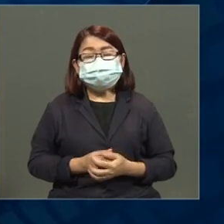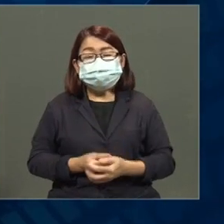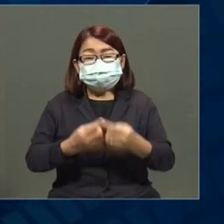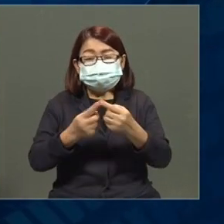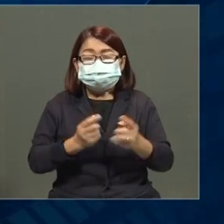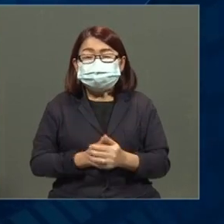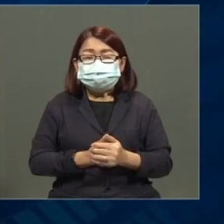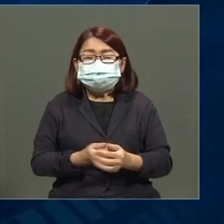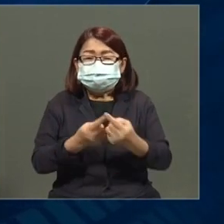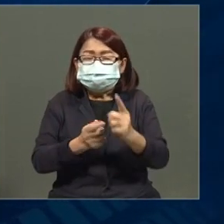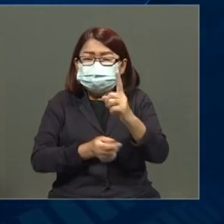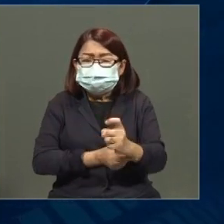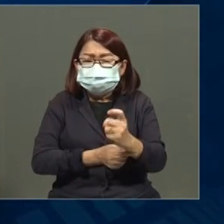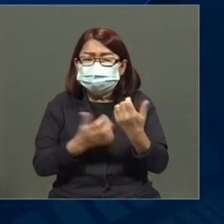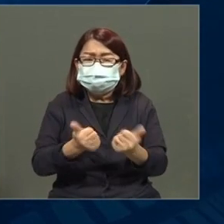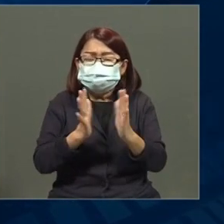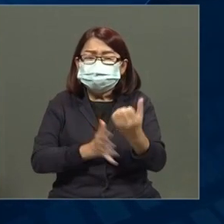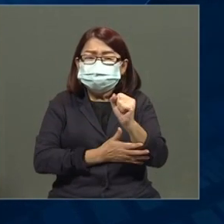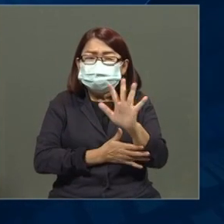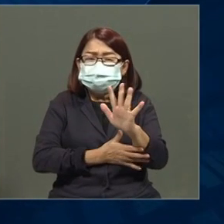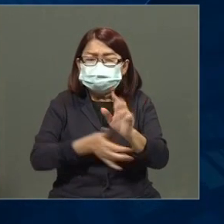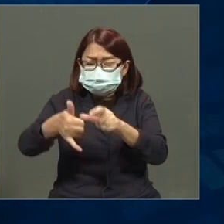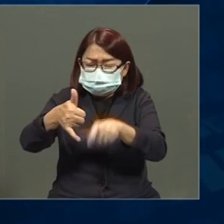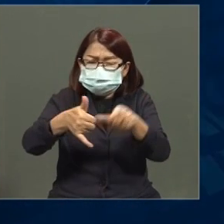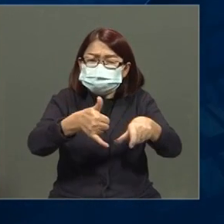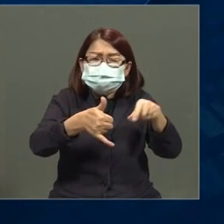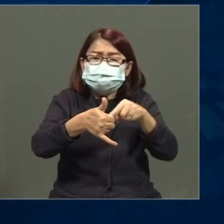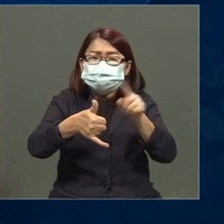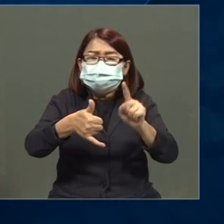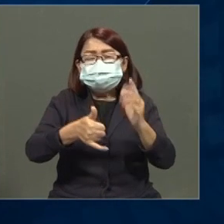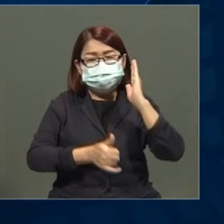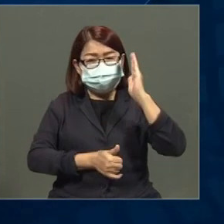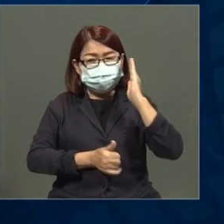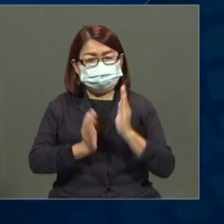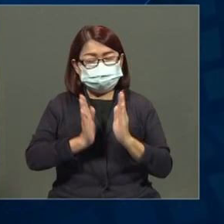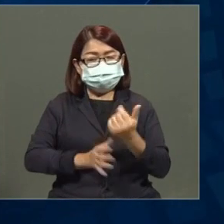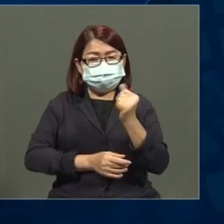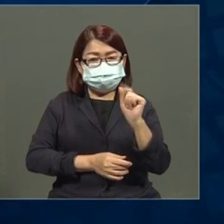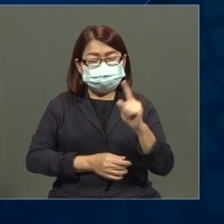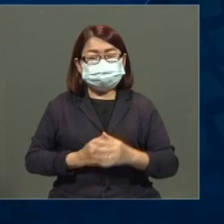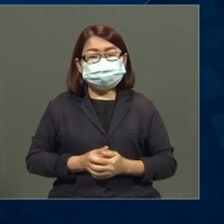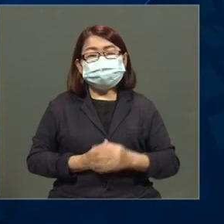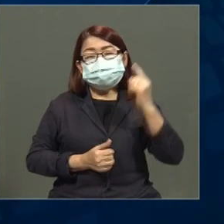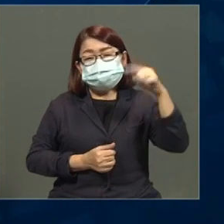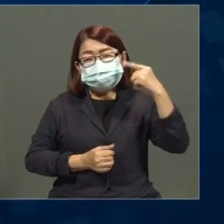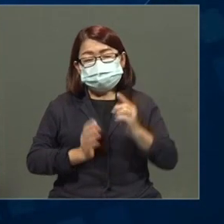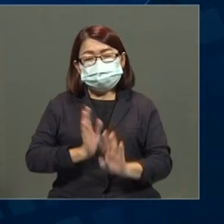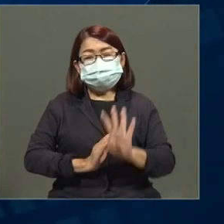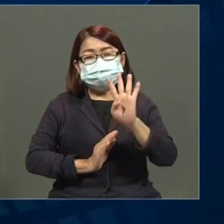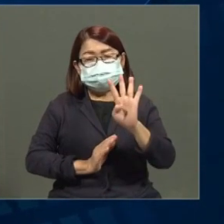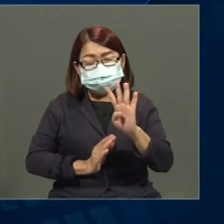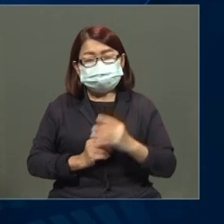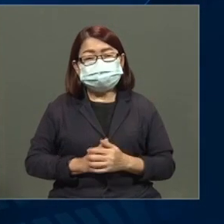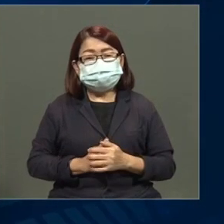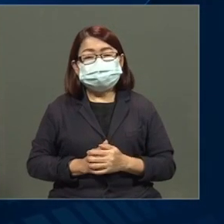ละเอียดผู้ที่เสียชีวิตในวันนี้ทั้ง15รายนะคะเป็นเพศชาย11รายค่ะแล้วก็เพศหญิง4ราย